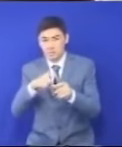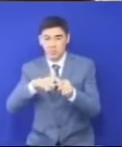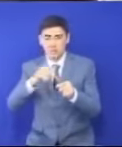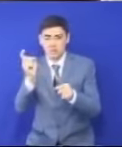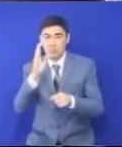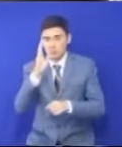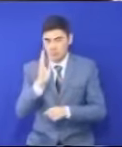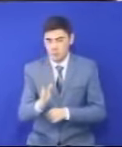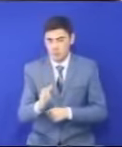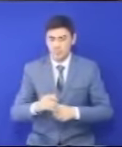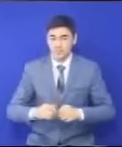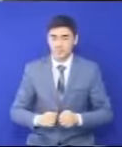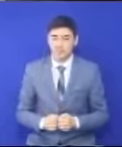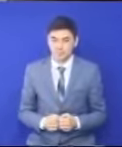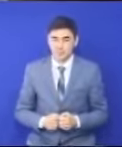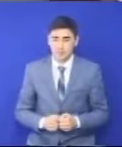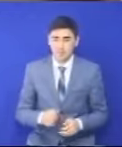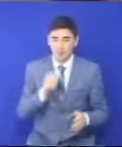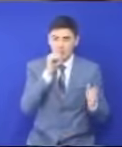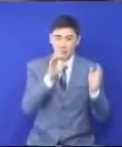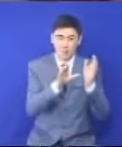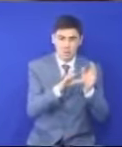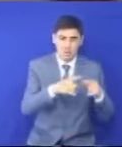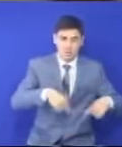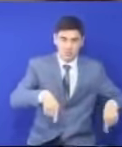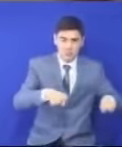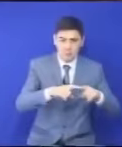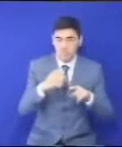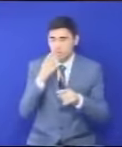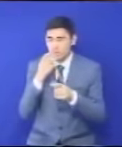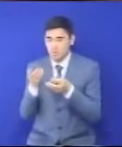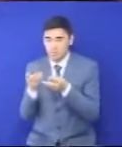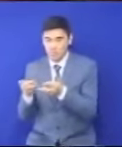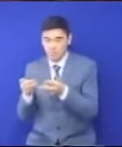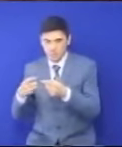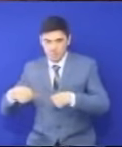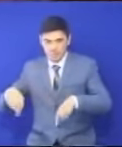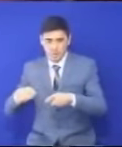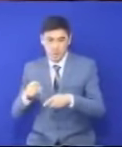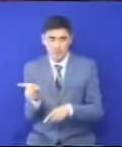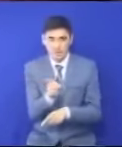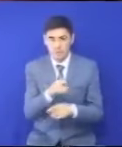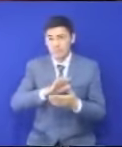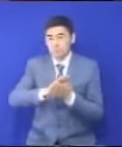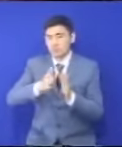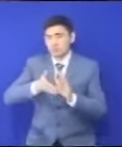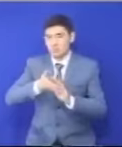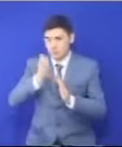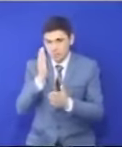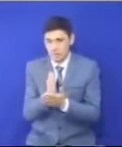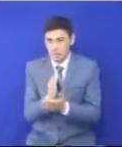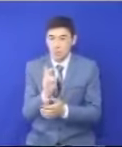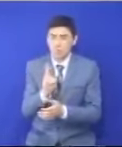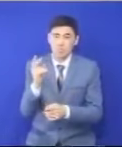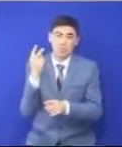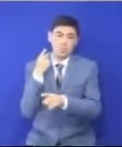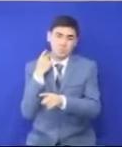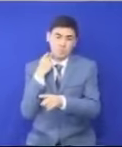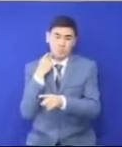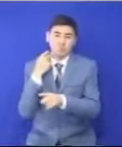коммунэнергомен жасалған келісім шартқа сәйкес жарықпен қамтушы компания өкілдері берешек тұрғындарды жылумен қамтушылардың